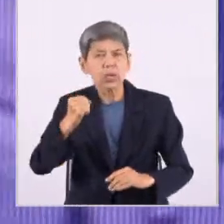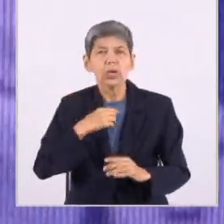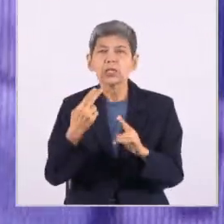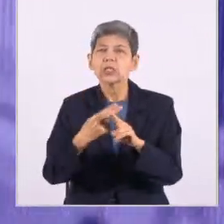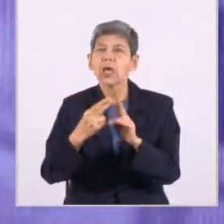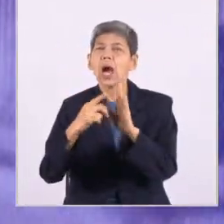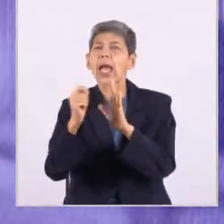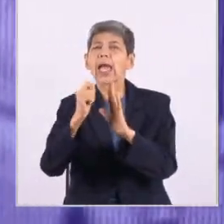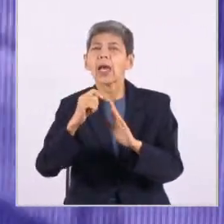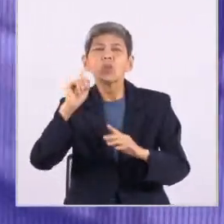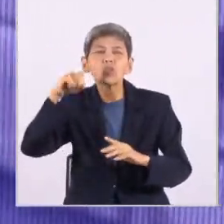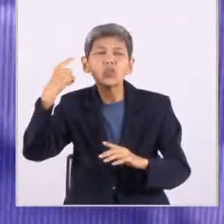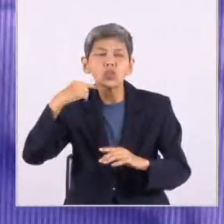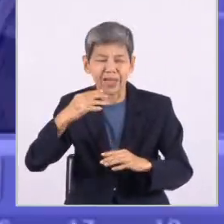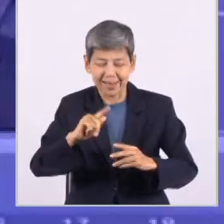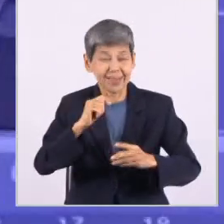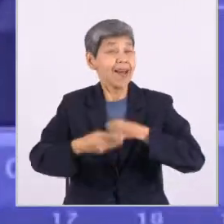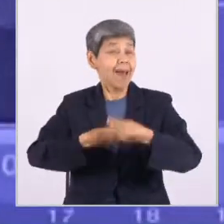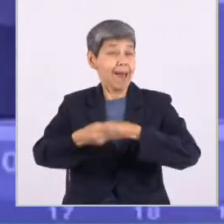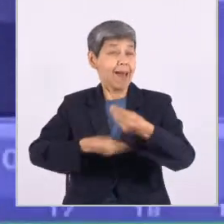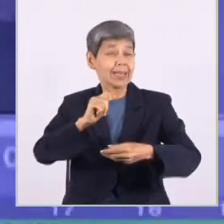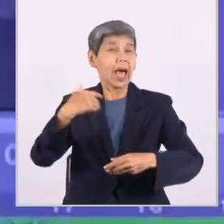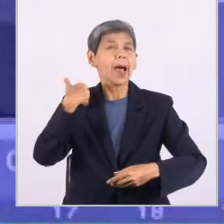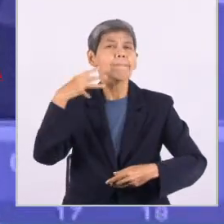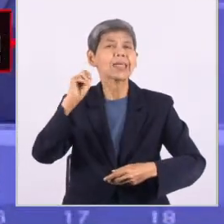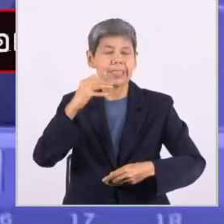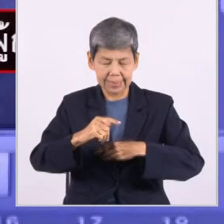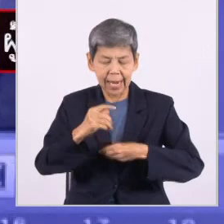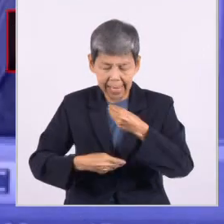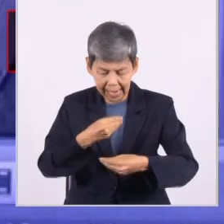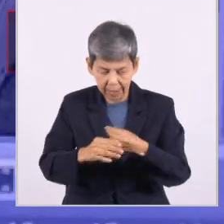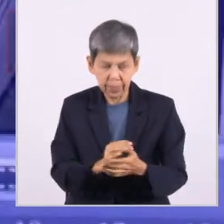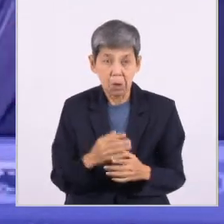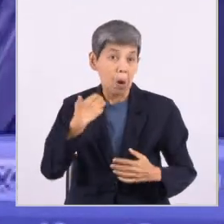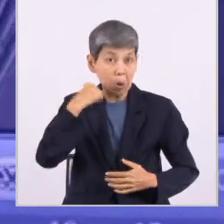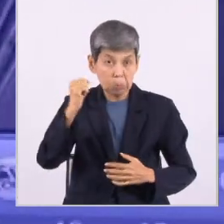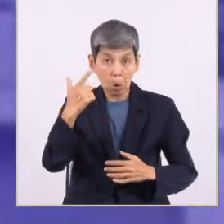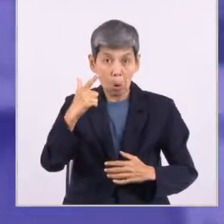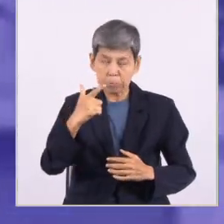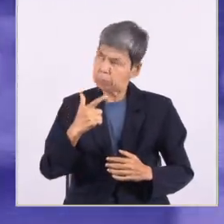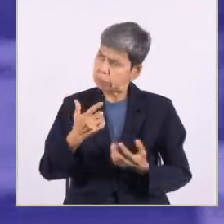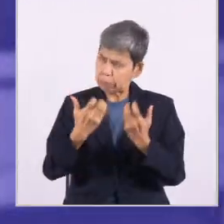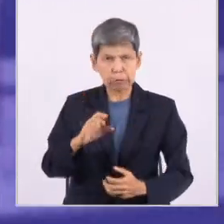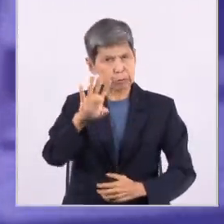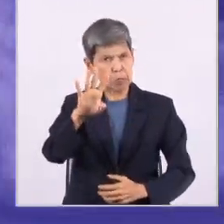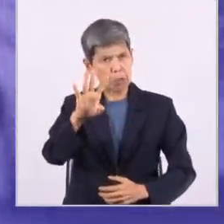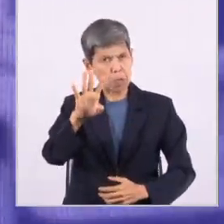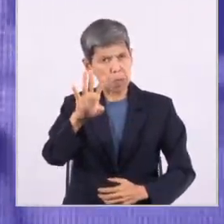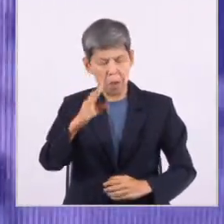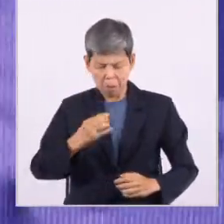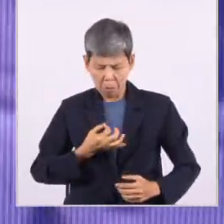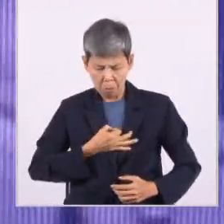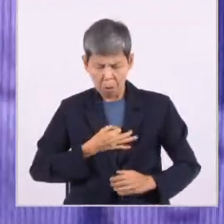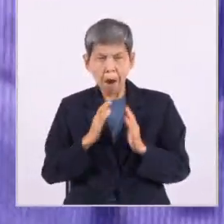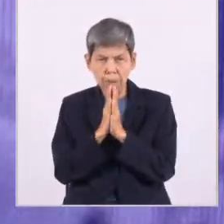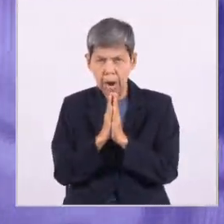หญิงวัยกลางคนตรงตลาดนะคะคือตลาดมีนบุรีเนี่ยค่ะได้สร้อยคอประมาณสัก 4บาทค่ะกับพระเลี่ยมทองอีก